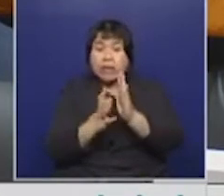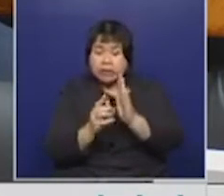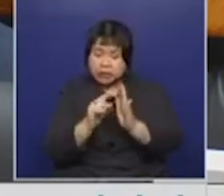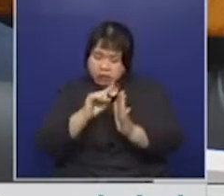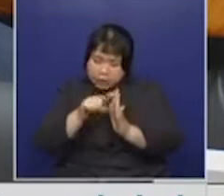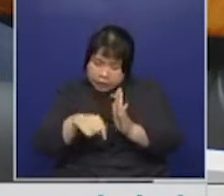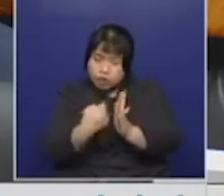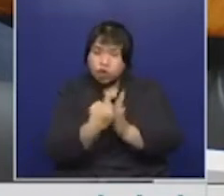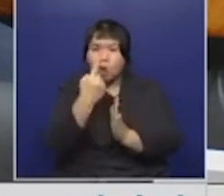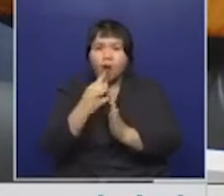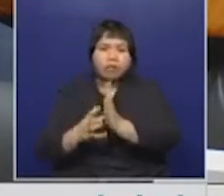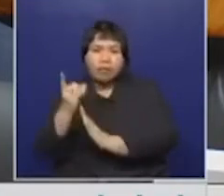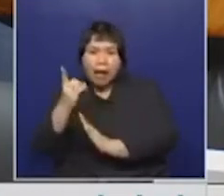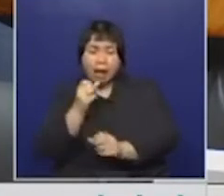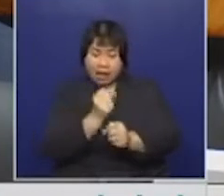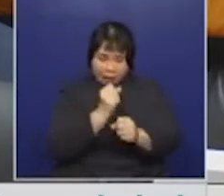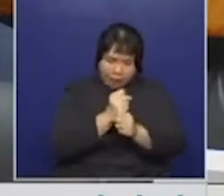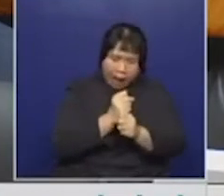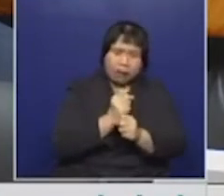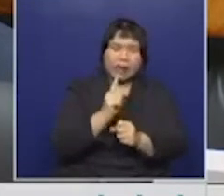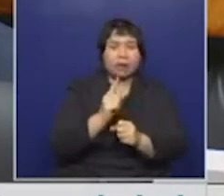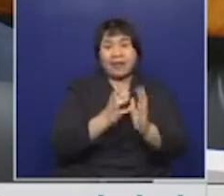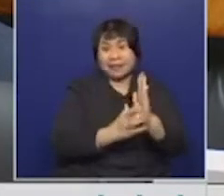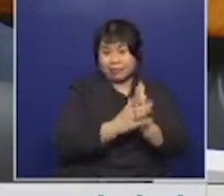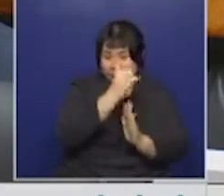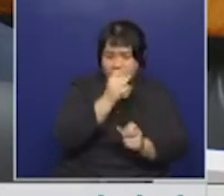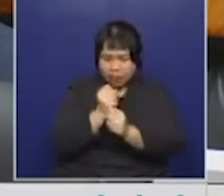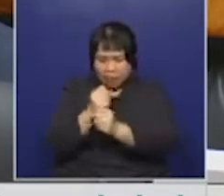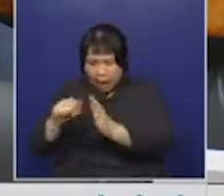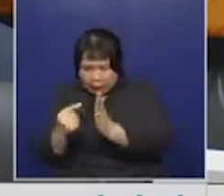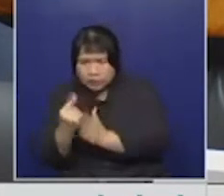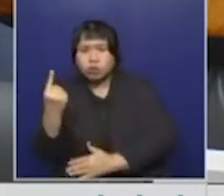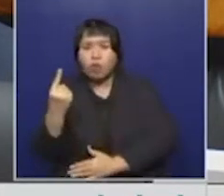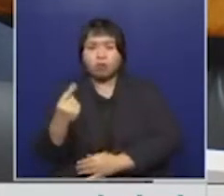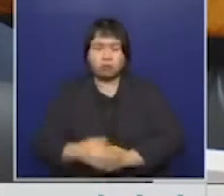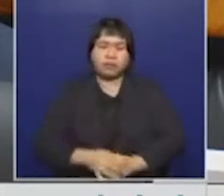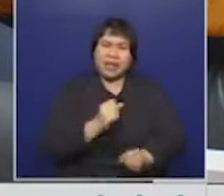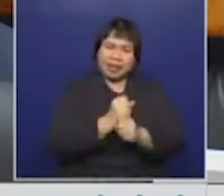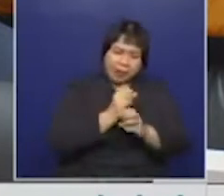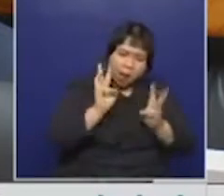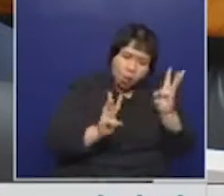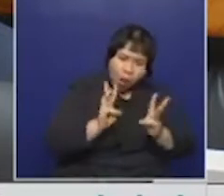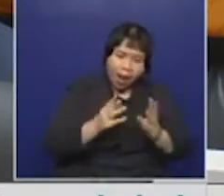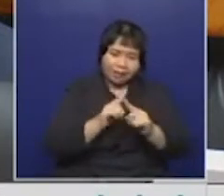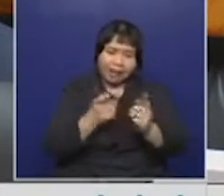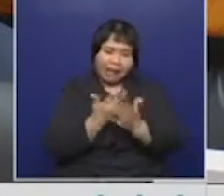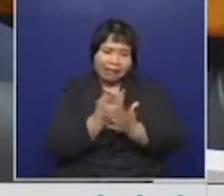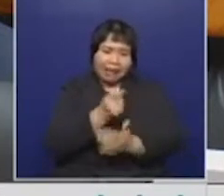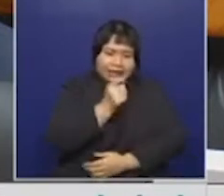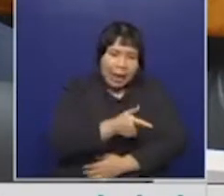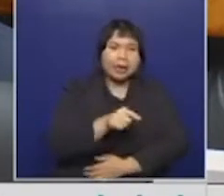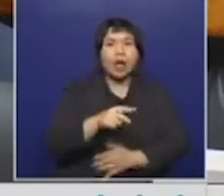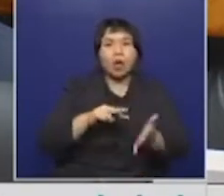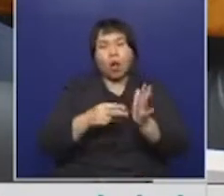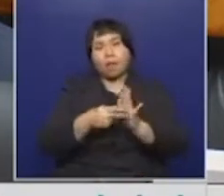ยามนะคะว่างานคือคนที่ทำงานน้อยกว่า 1ชั่วโมงต่อสัปดาห์หรือต่อให้ทำน้อยกว่า 1ชั่วโมงแต่ถ้าได้ค่าจ้างแบบใดแบบหนึ่งก็